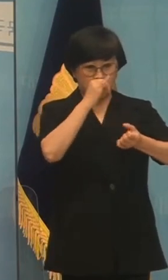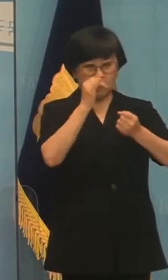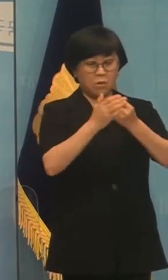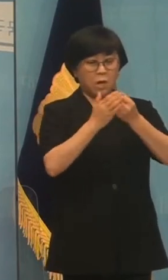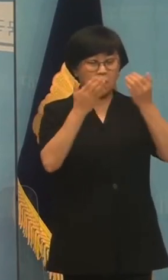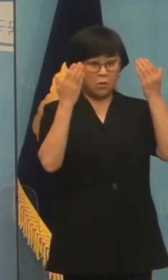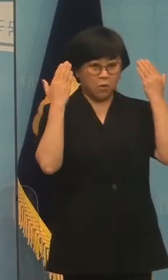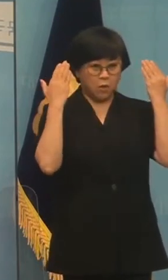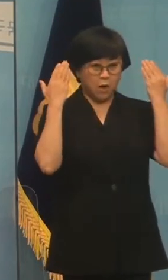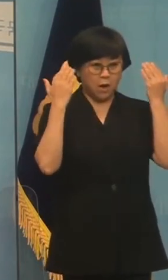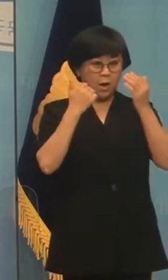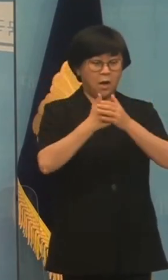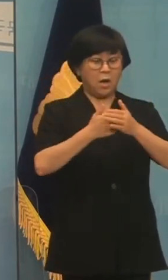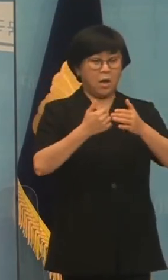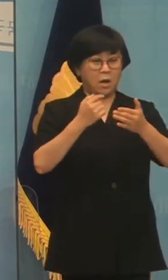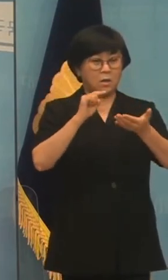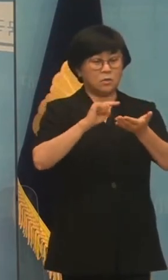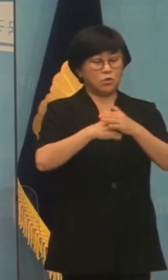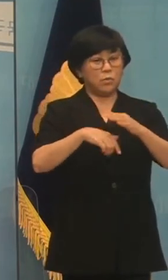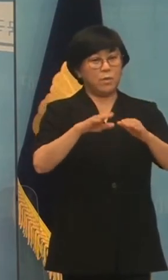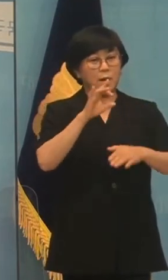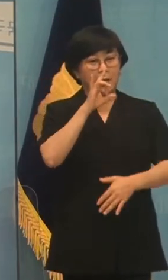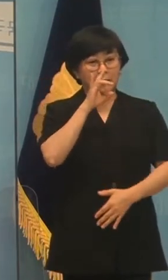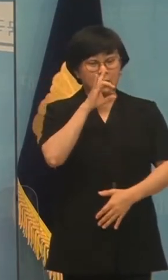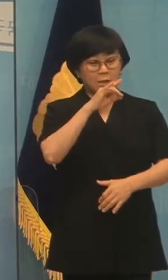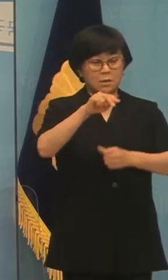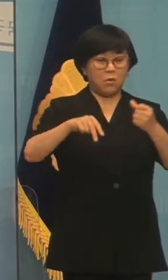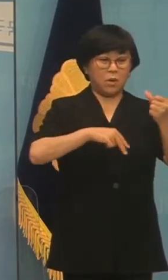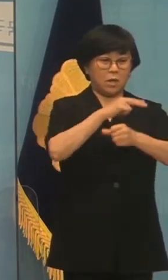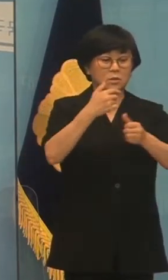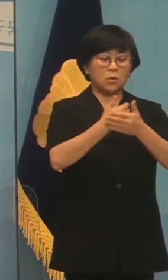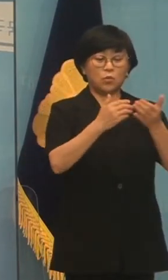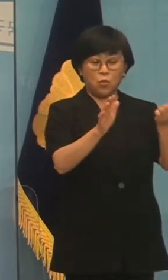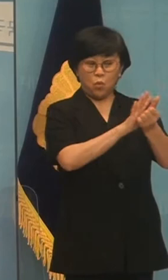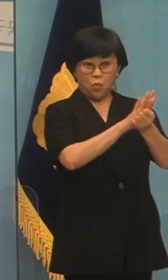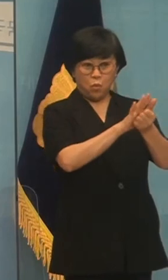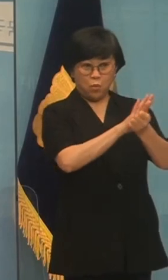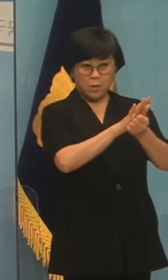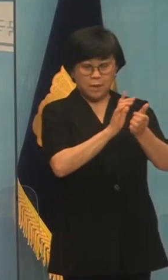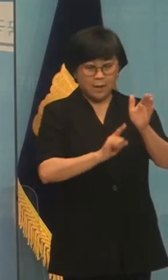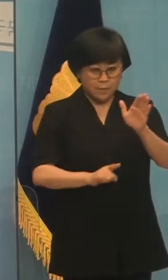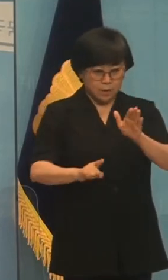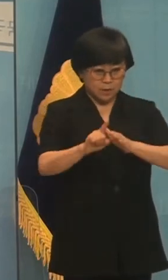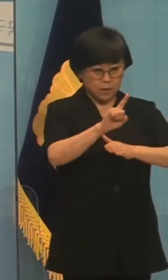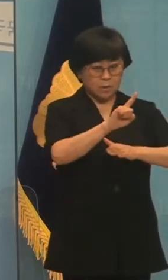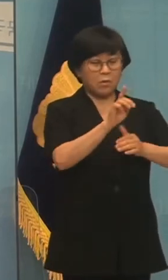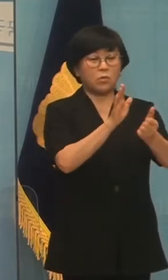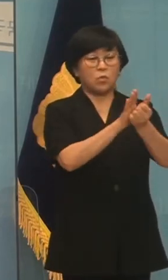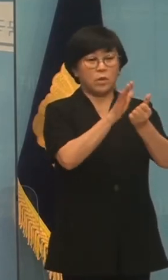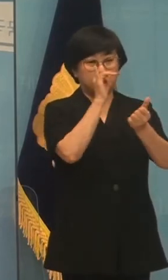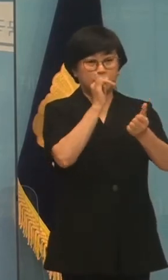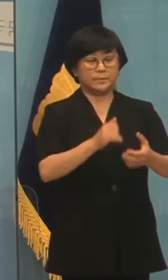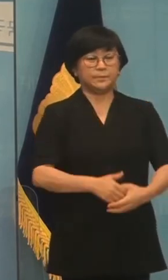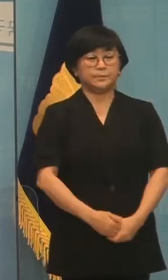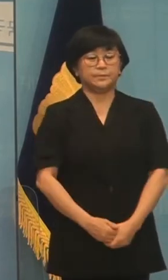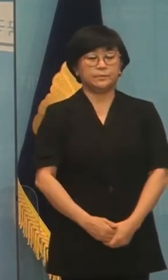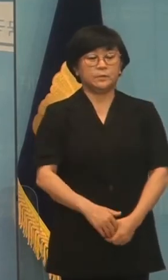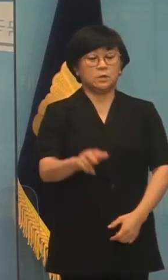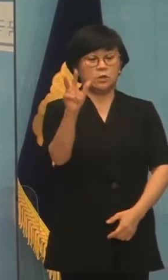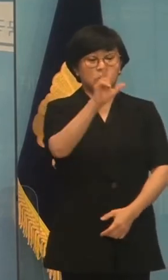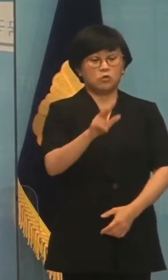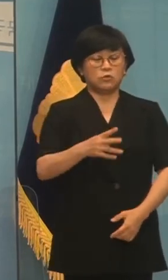학교가 휴원하는 상황에서도 우리 사회의 돌봄 공백을 최일선에서 메워줬습니다.